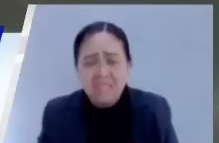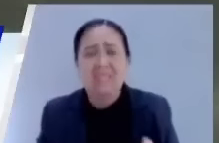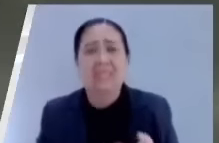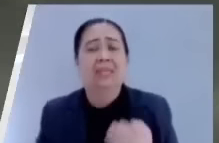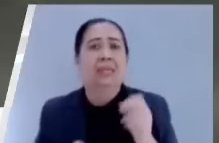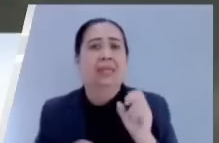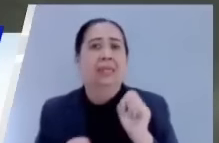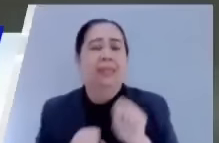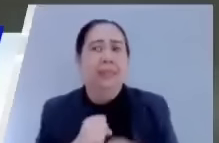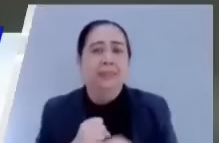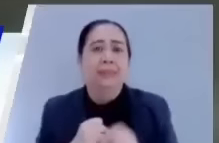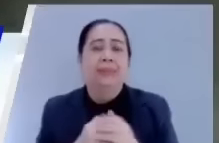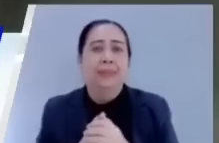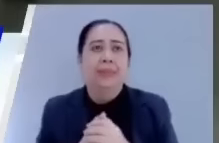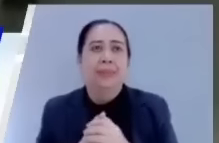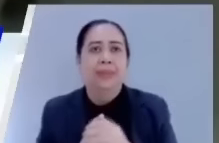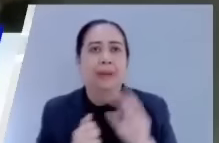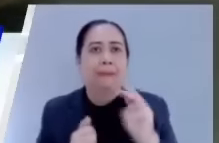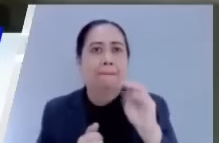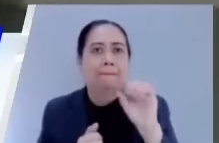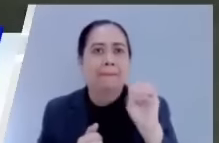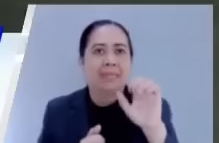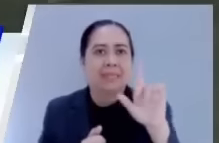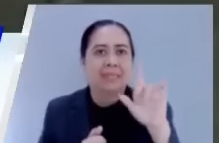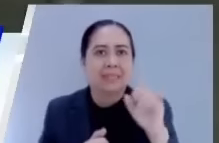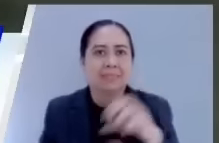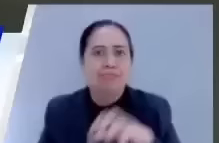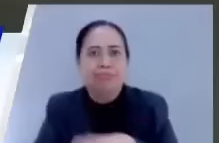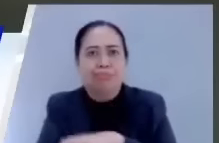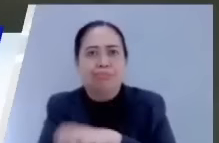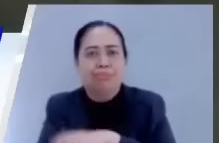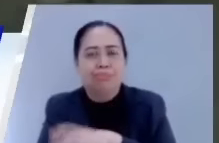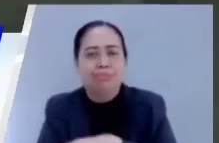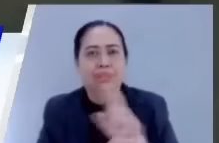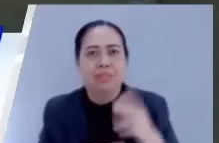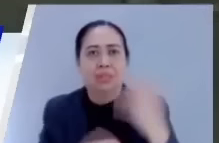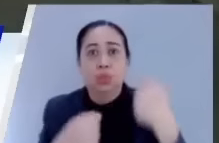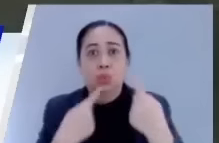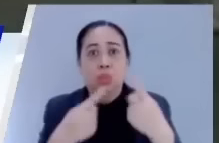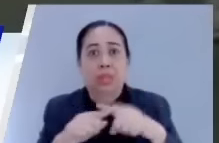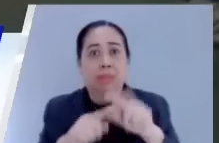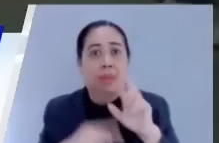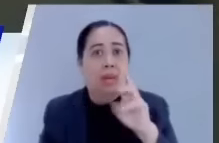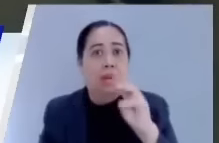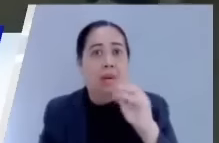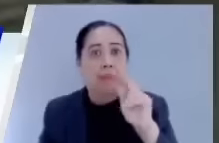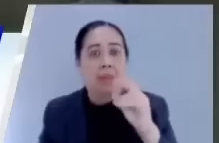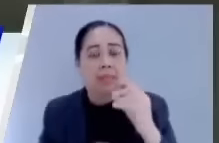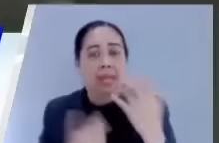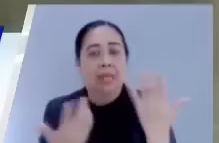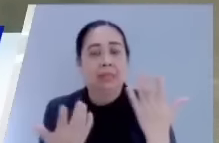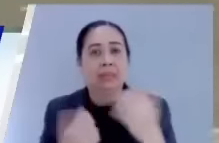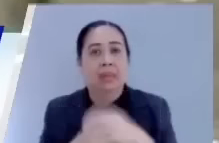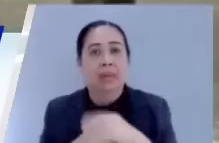tayo, measles response, talagang ano pang ano, Ramadan. Pero tumulong sila, nakabakuna kami ng